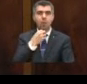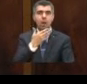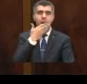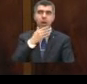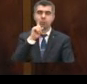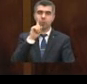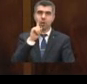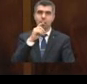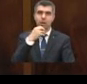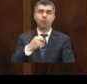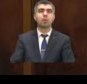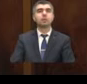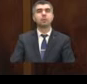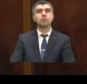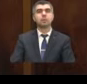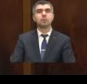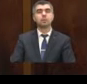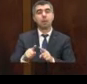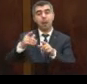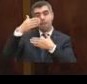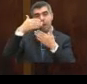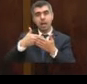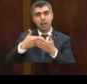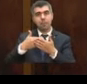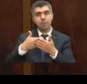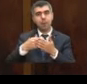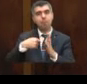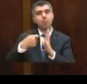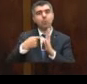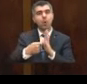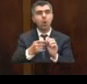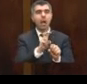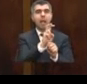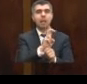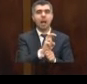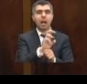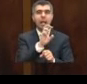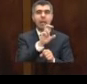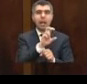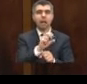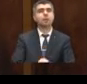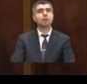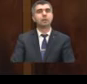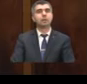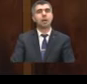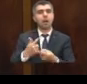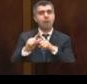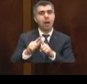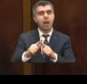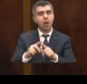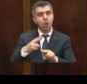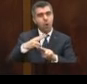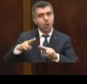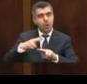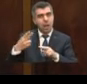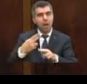المغرب حقق من خلال المغرب الأخضر وفرة في مجموعة من المواد منها الخضروات